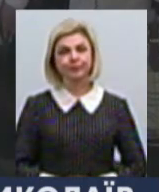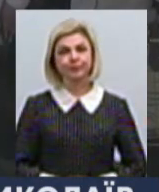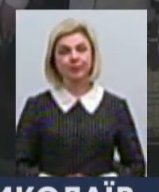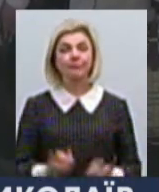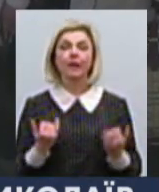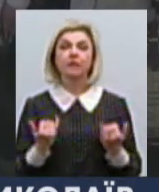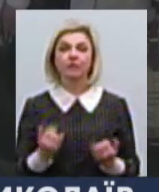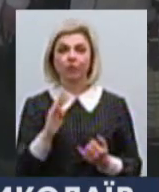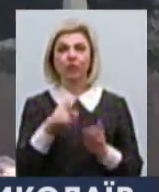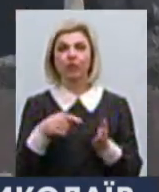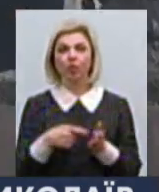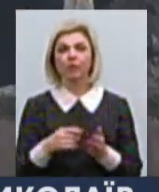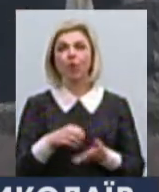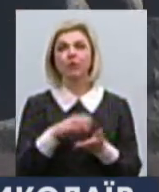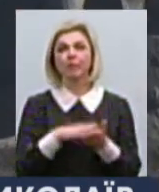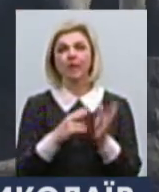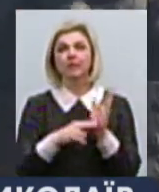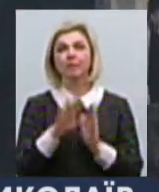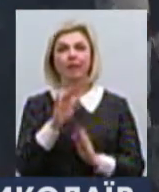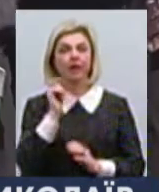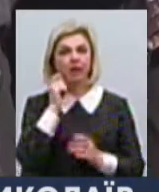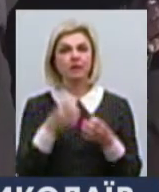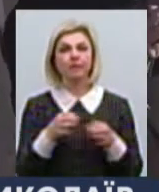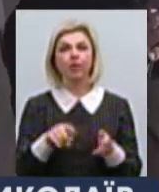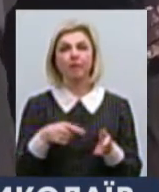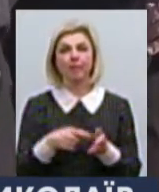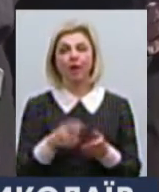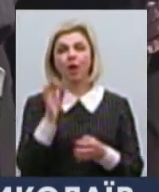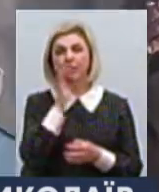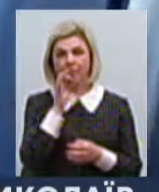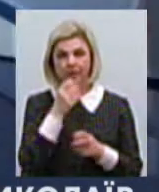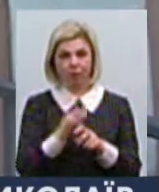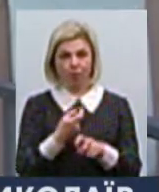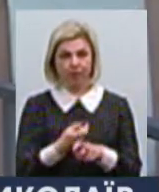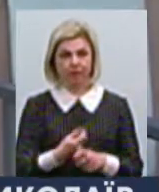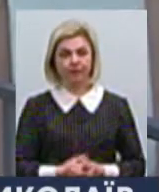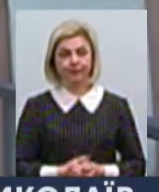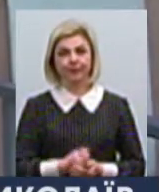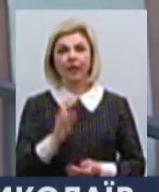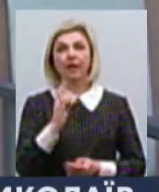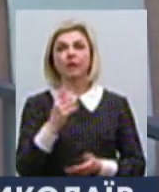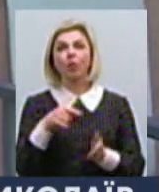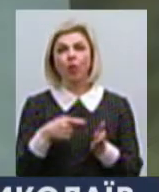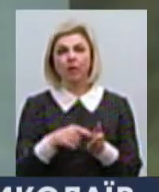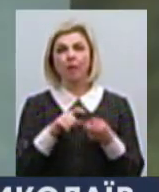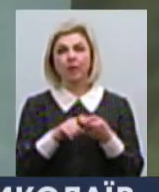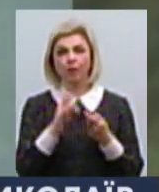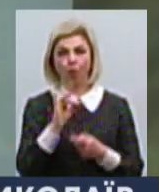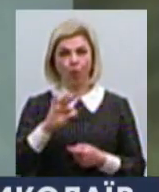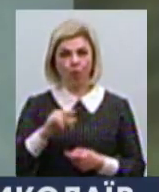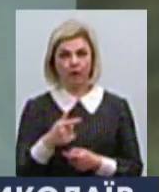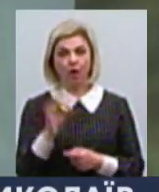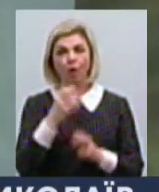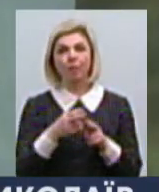Сьогодні у Миколаєві відзначили 75-ту річницю визволення міста від нацистських окупантів. У Миколаєві епідемія кору. Про це під